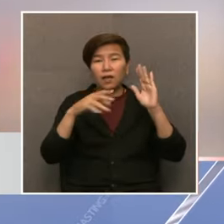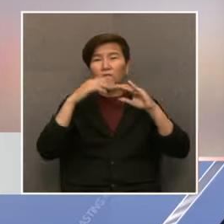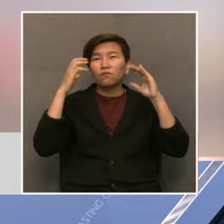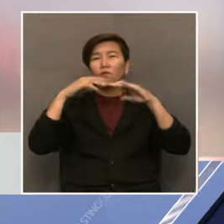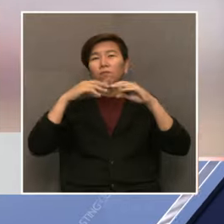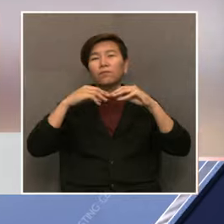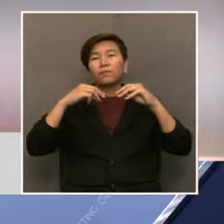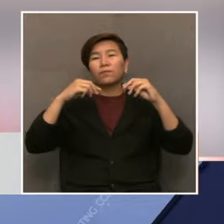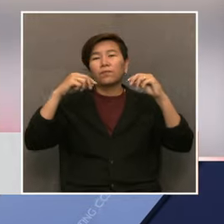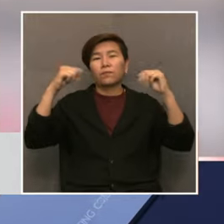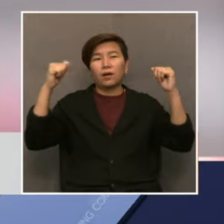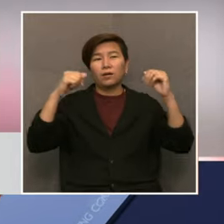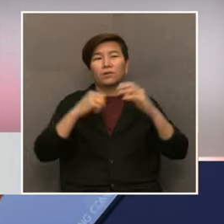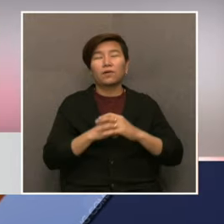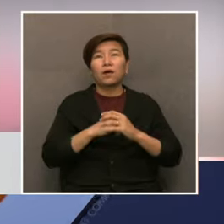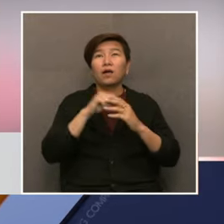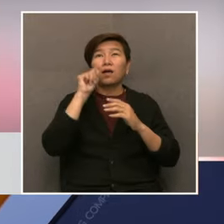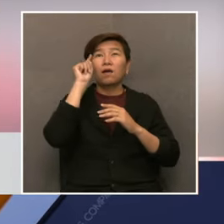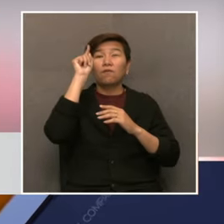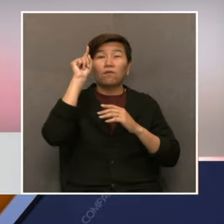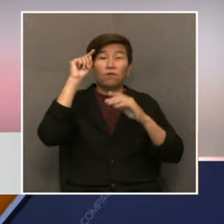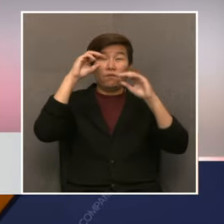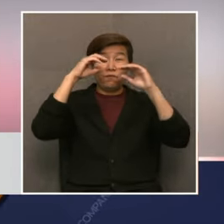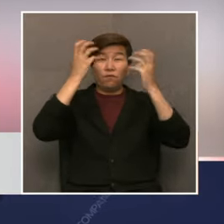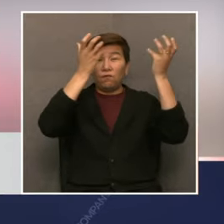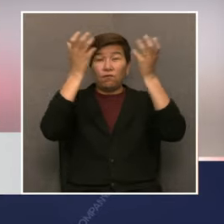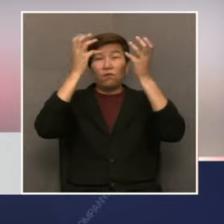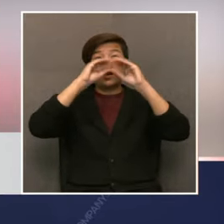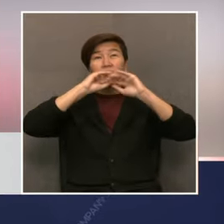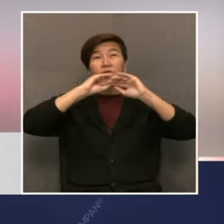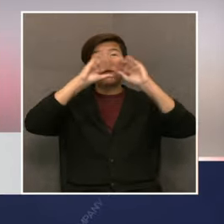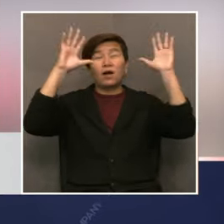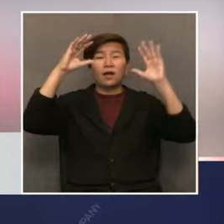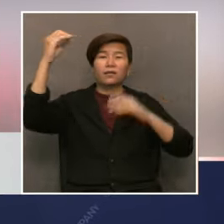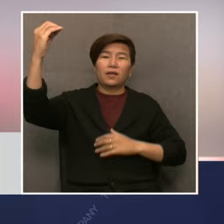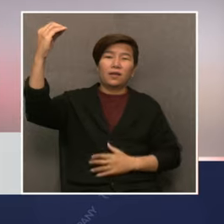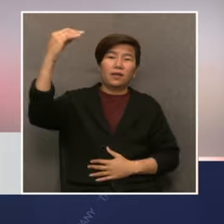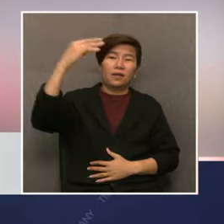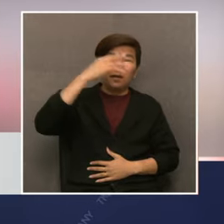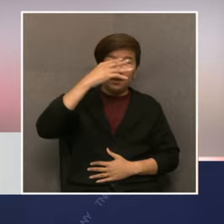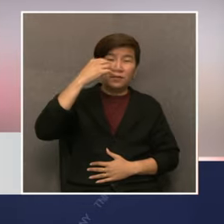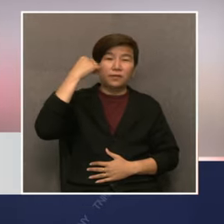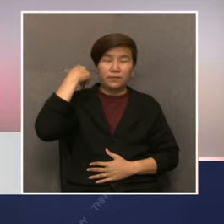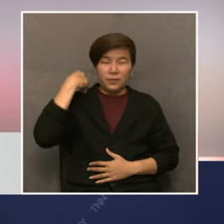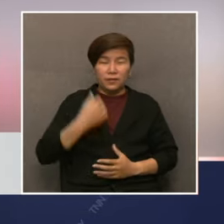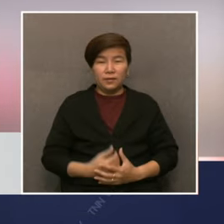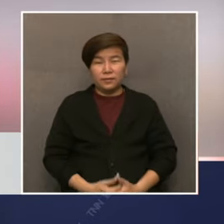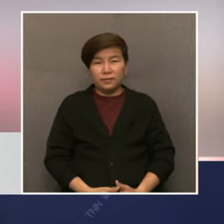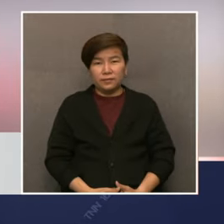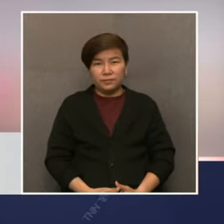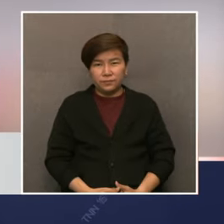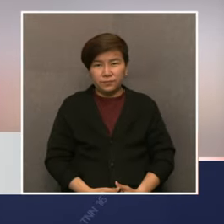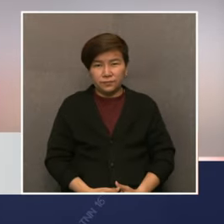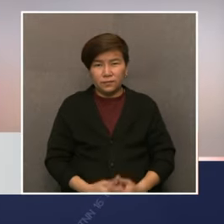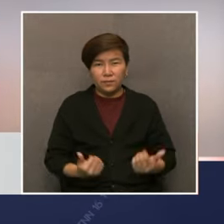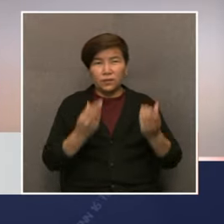างวันก็อาจจะเริ่มฟ้าเปิดแล้วนะครับแดดก็จะเริ่มมาแล้วแสงแดดก็จะเริ่มส่องใต้แล้วนะครับตอนนี้ก็คือหลายพื้นที่ก็ยัง